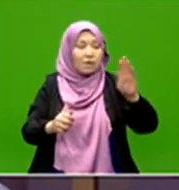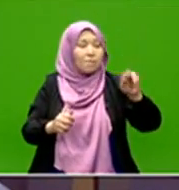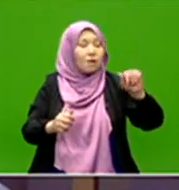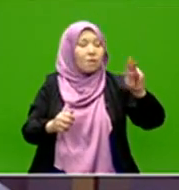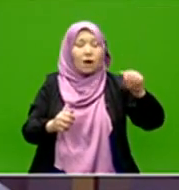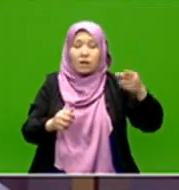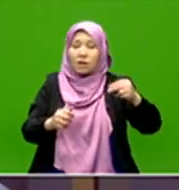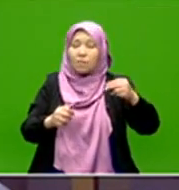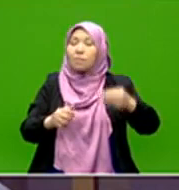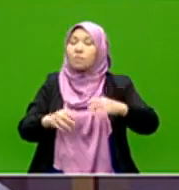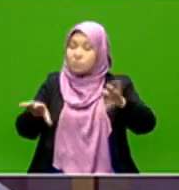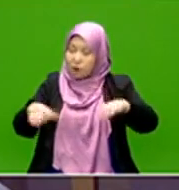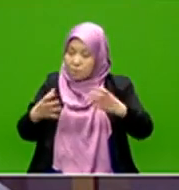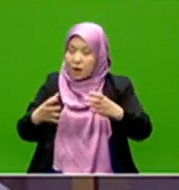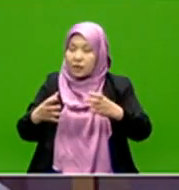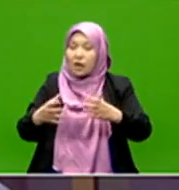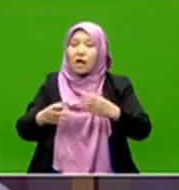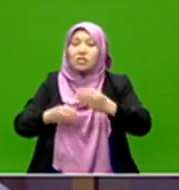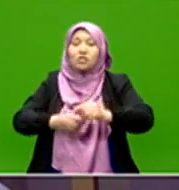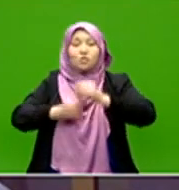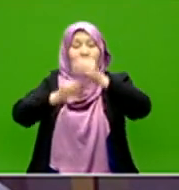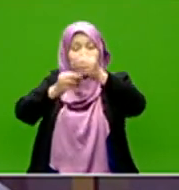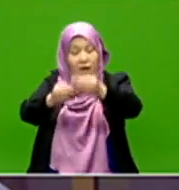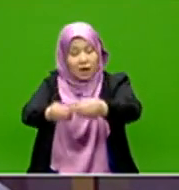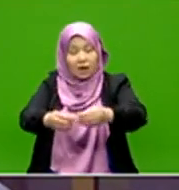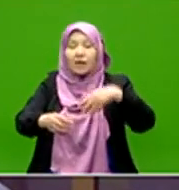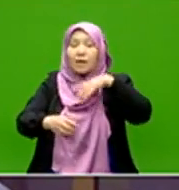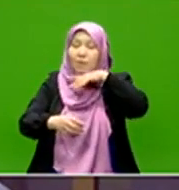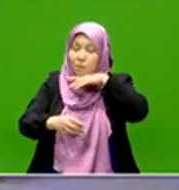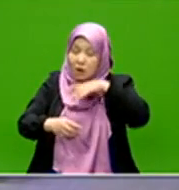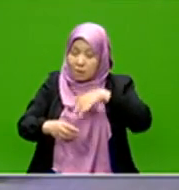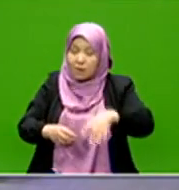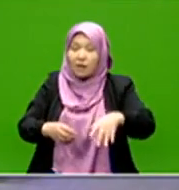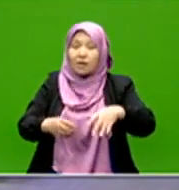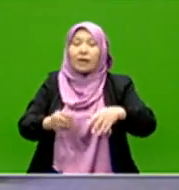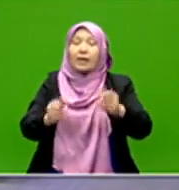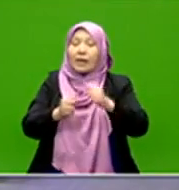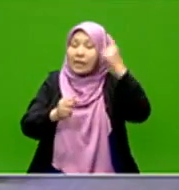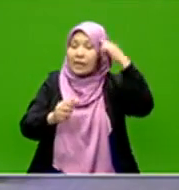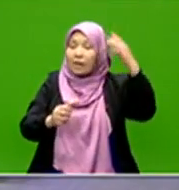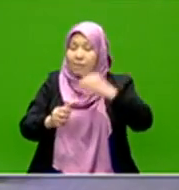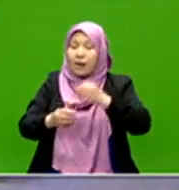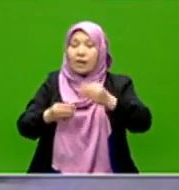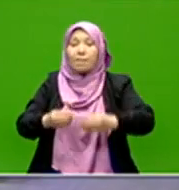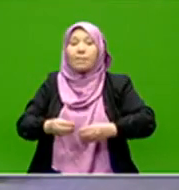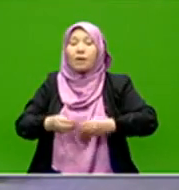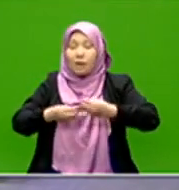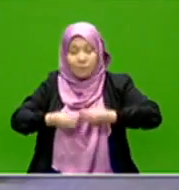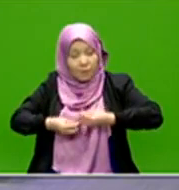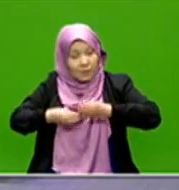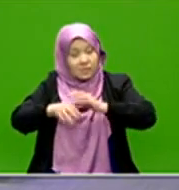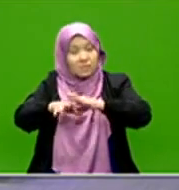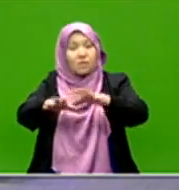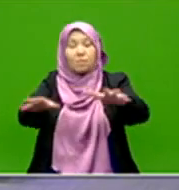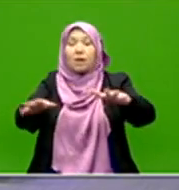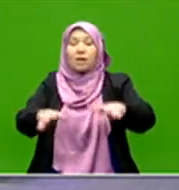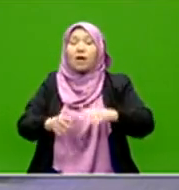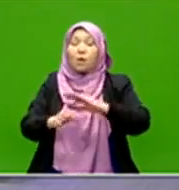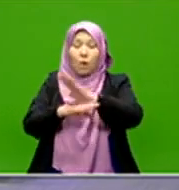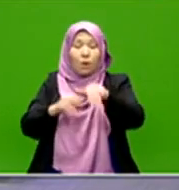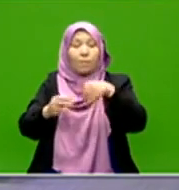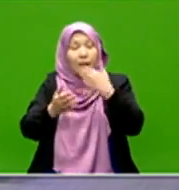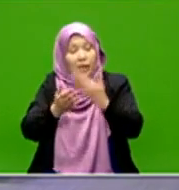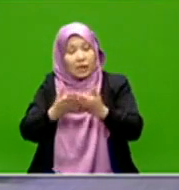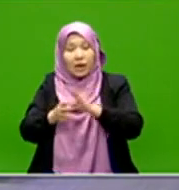Muhammad memberi sumbangan pada dunia dengan iman. Saya ni buat apa? Allah. Kan, itu adalah mindset ketika kita berpusing